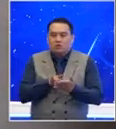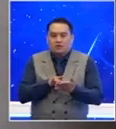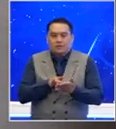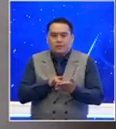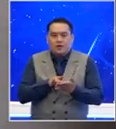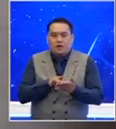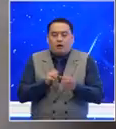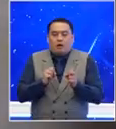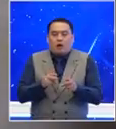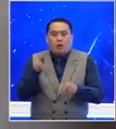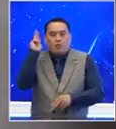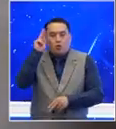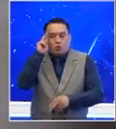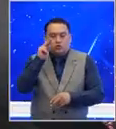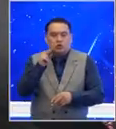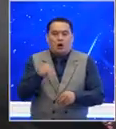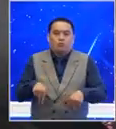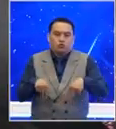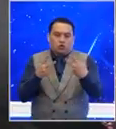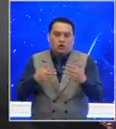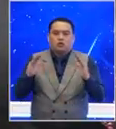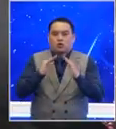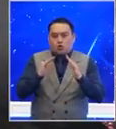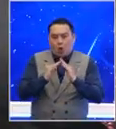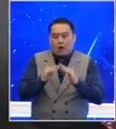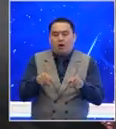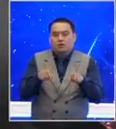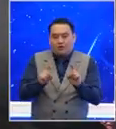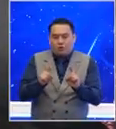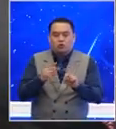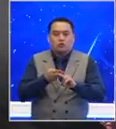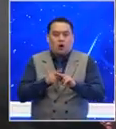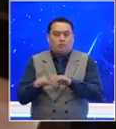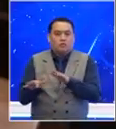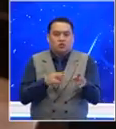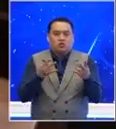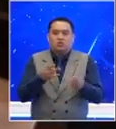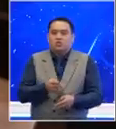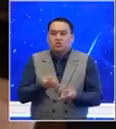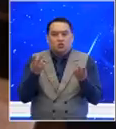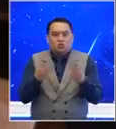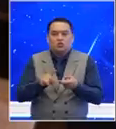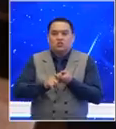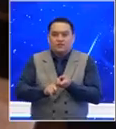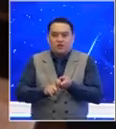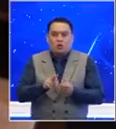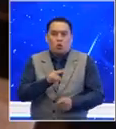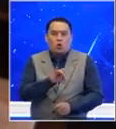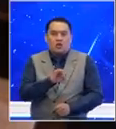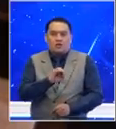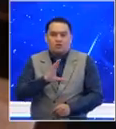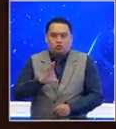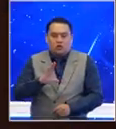образования, так как обучение производится дистанционно, а какие-либо передвижения по городу крайне нежелательны в связи с ситуацией с